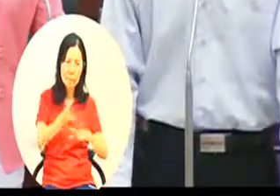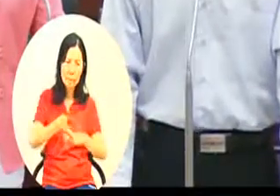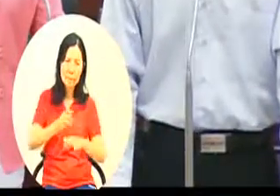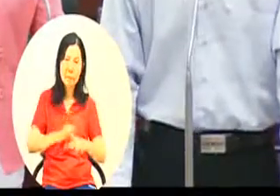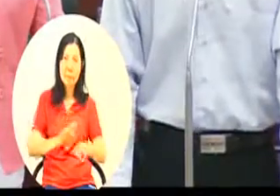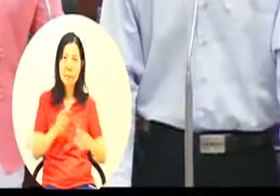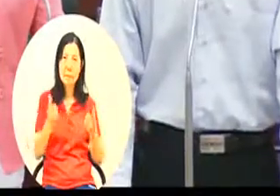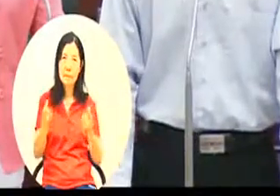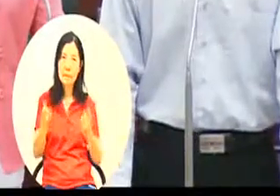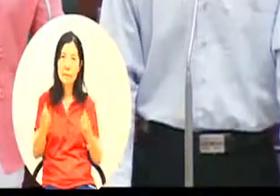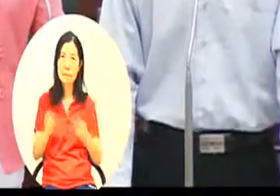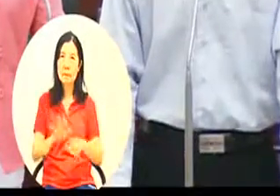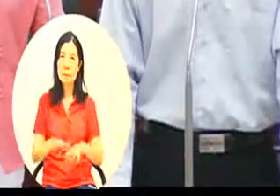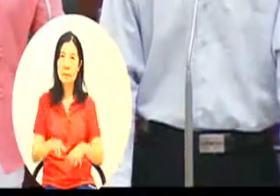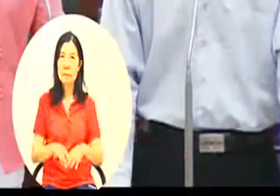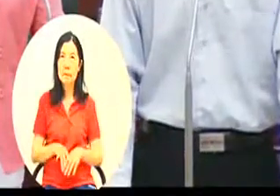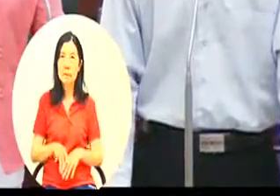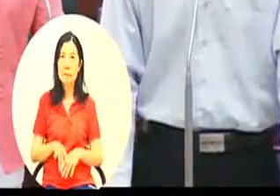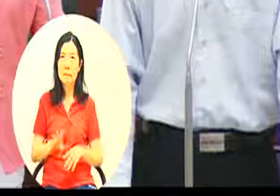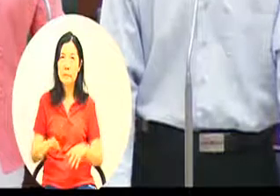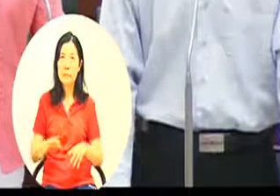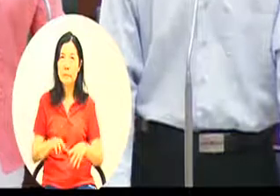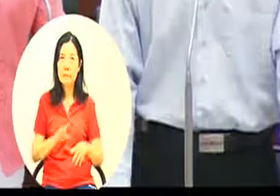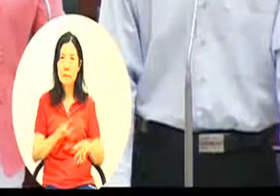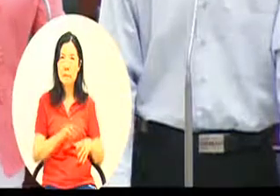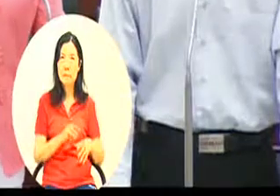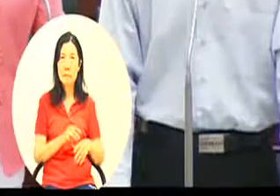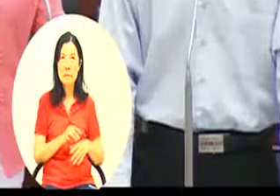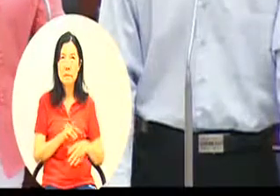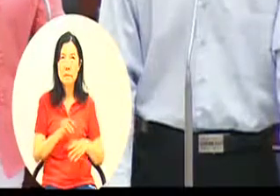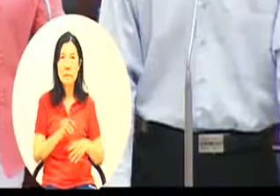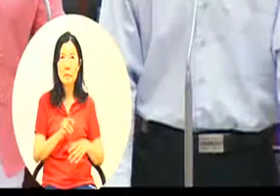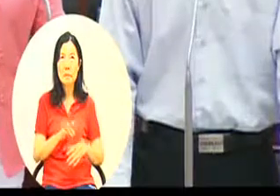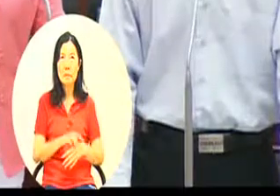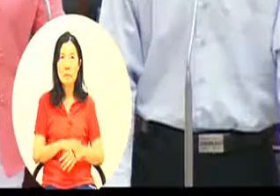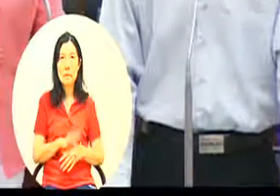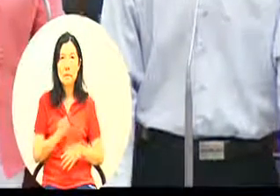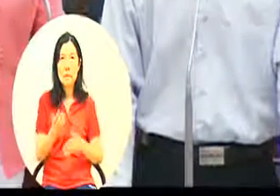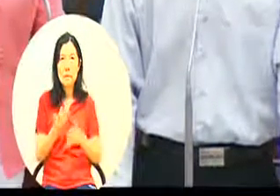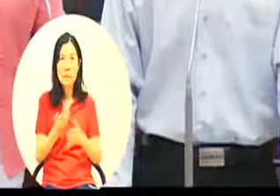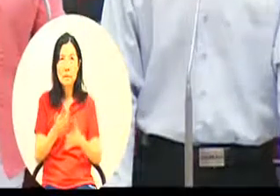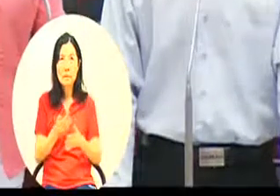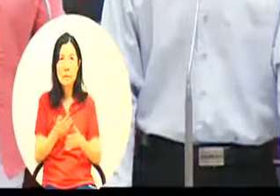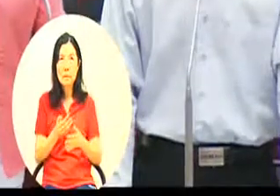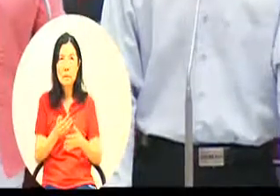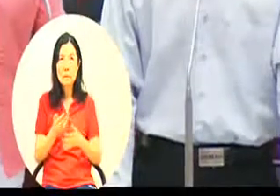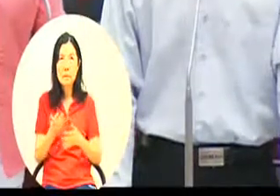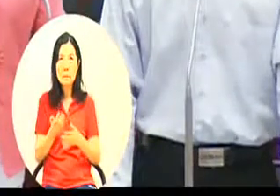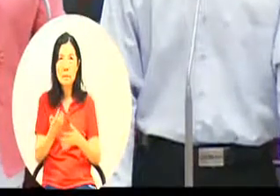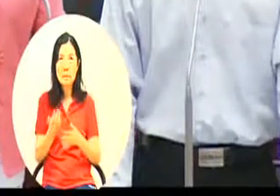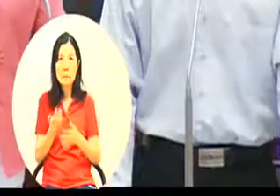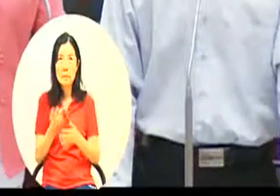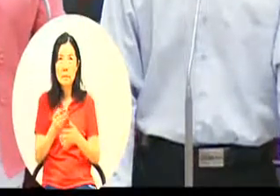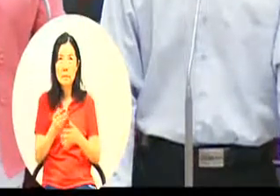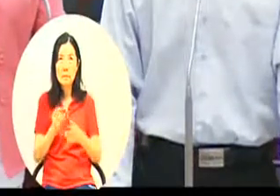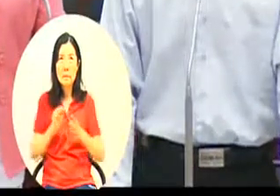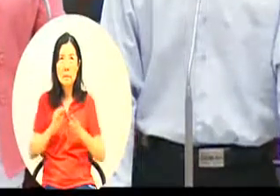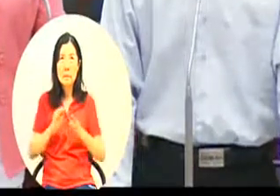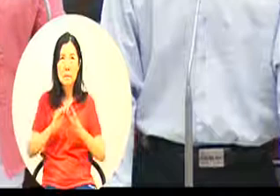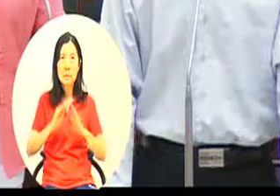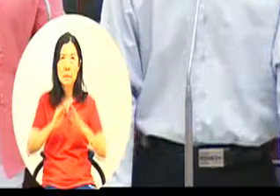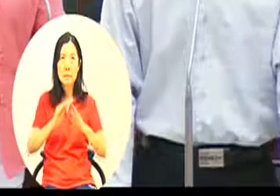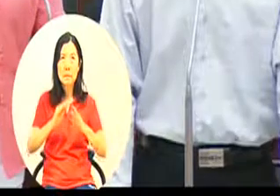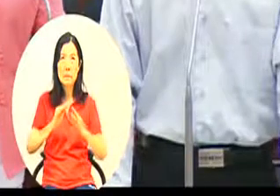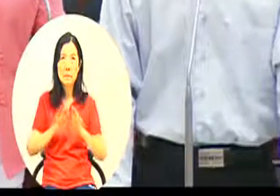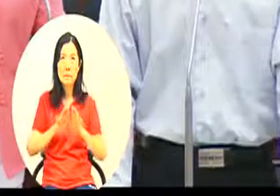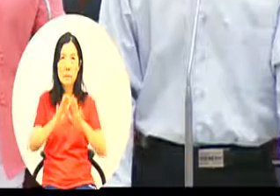于所谓的一个产品哈。 等一下，你刚刚说跟刚刚那个事件是一样的， 类似的 情形。我们都发局有开单吗？